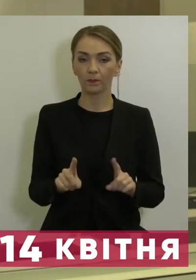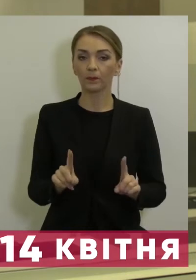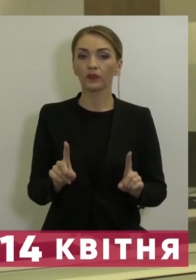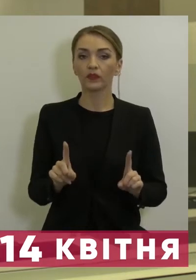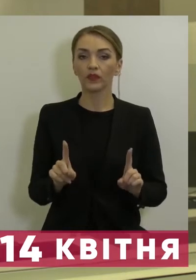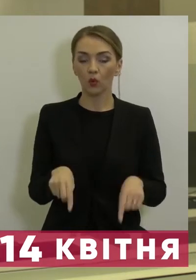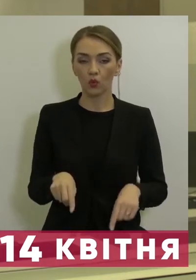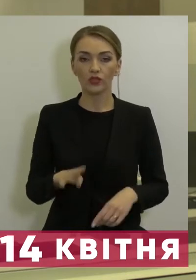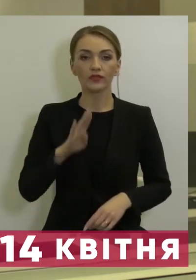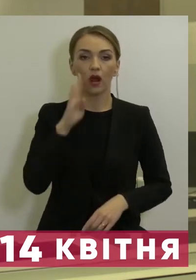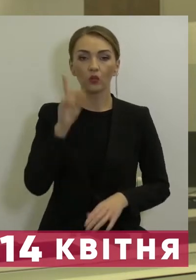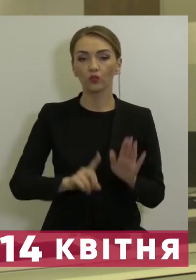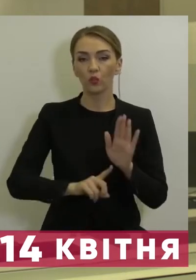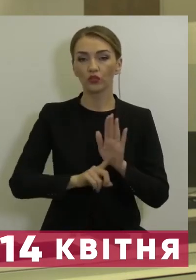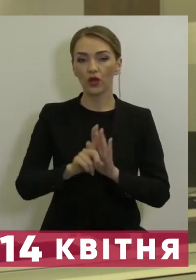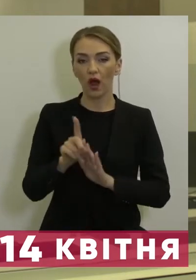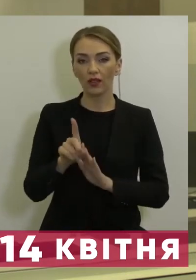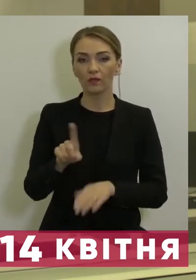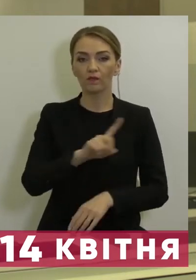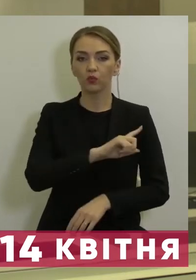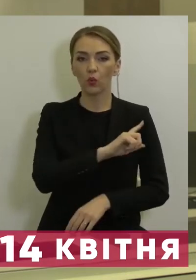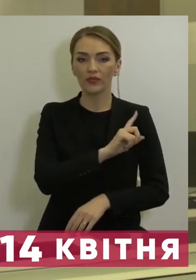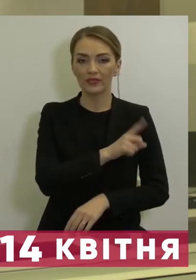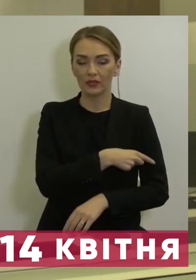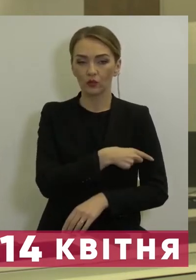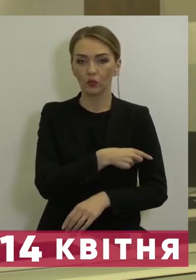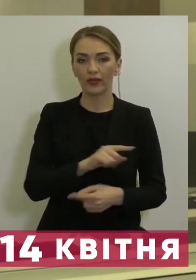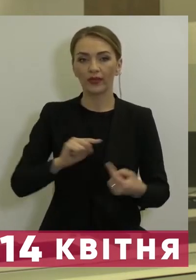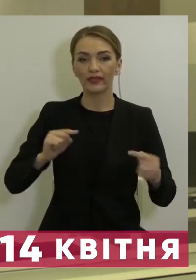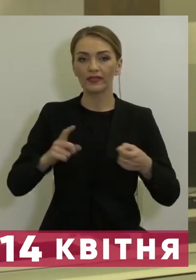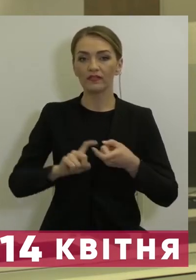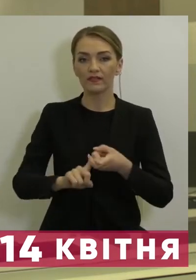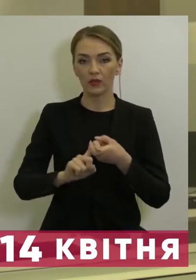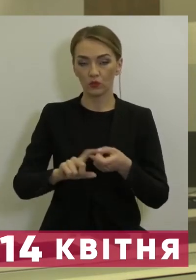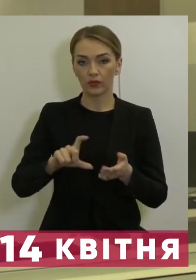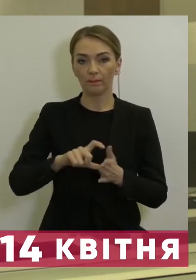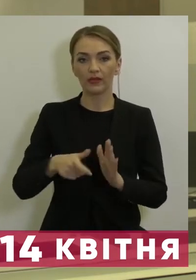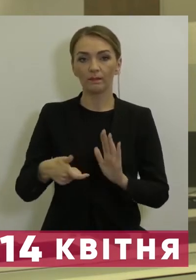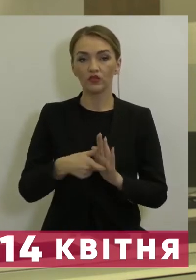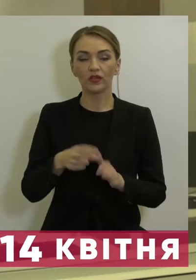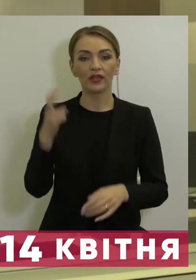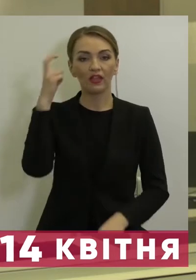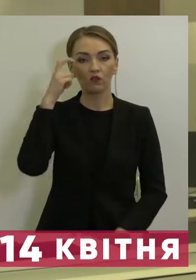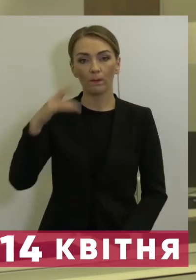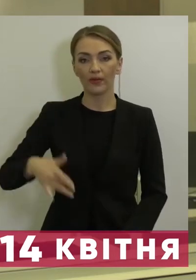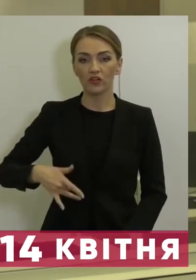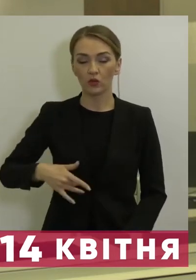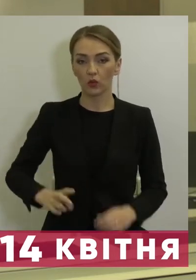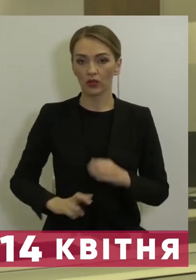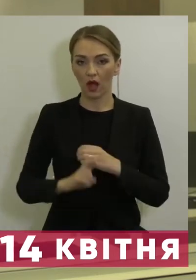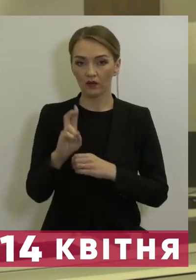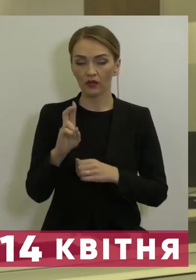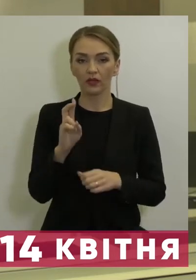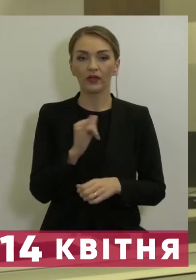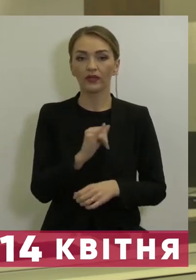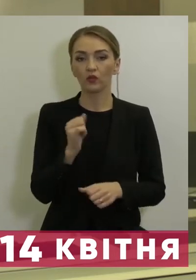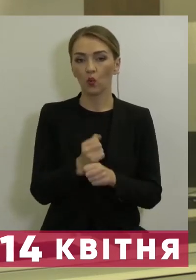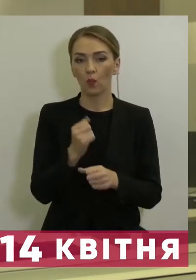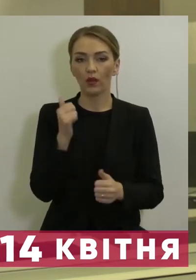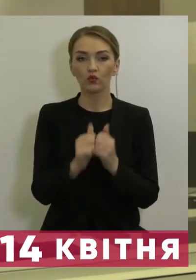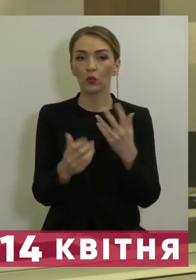Також зранку почали посилену дезінфекцію приміщень Києво-Печерської лаври і роблять